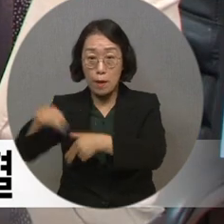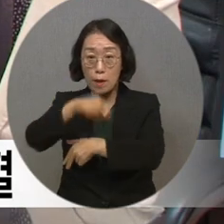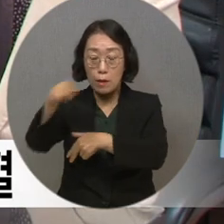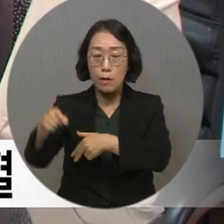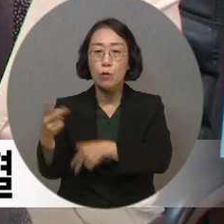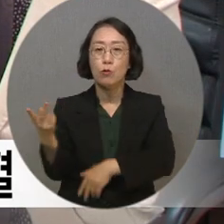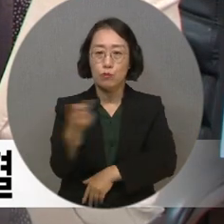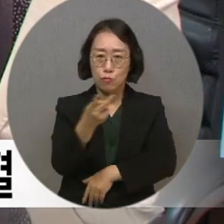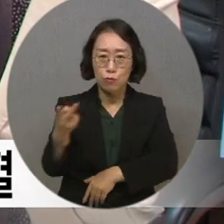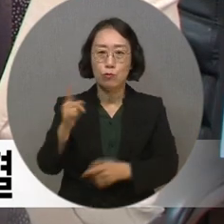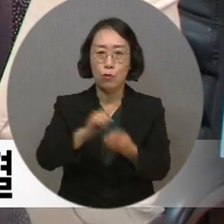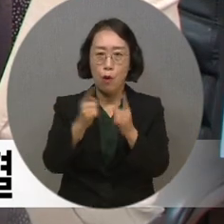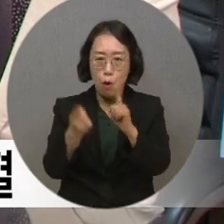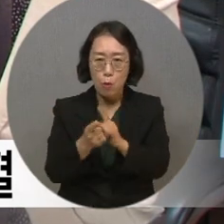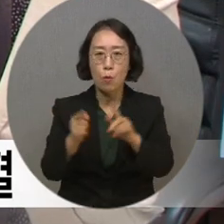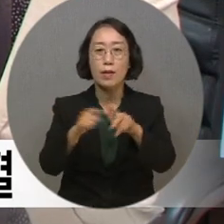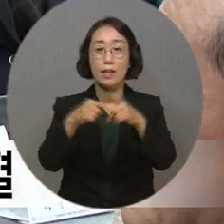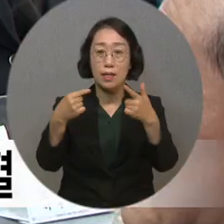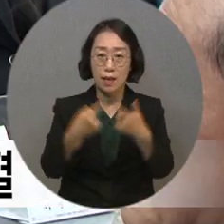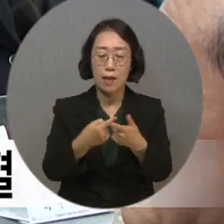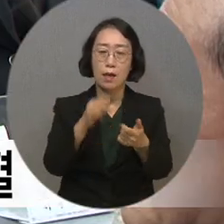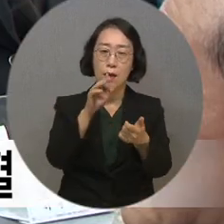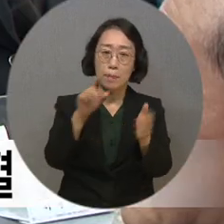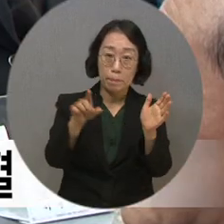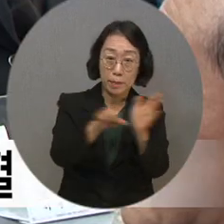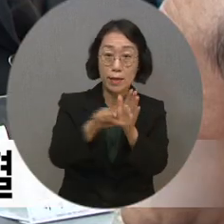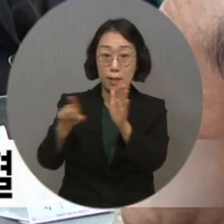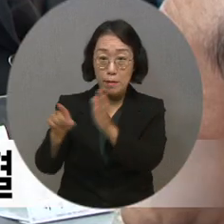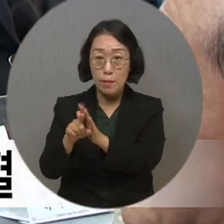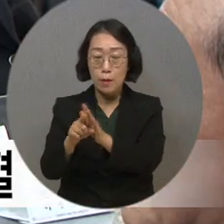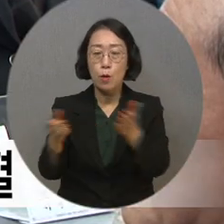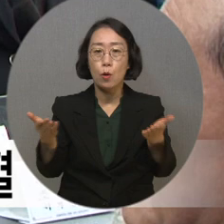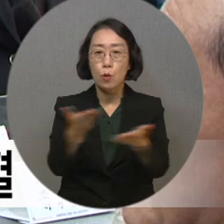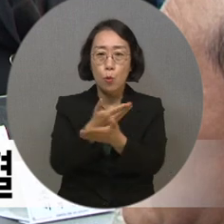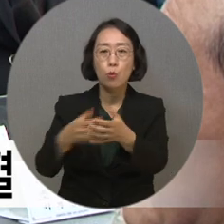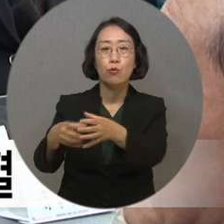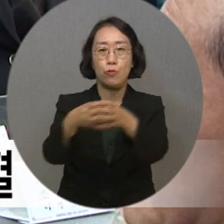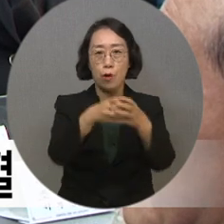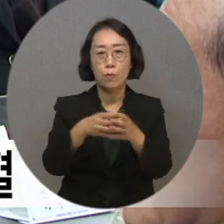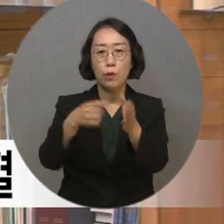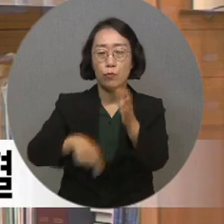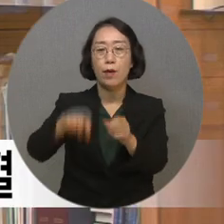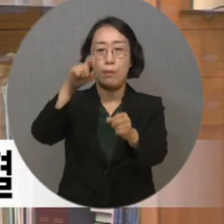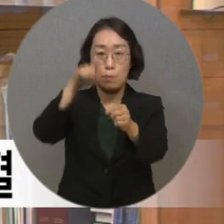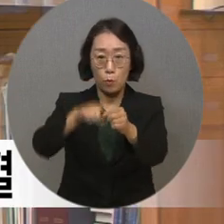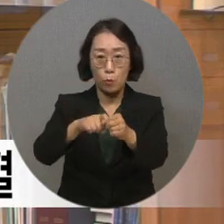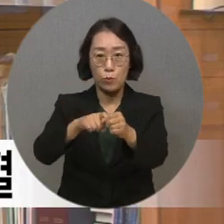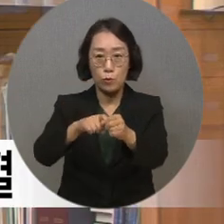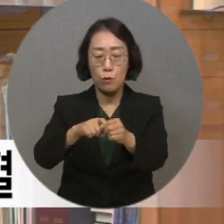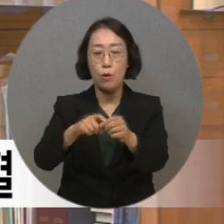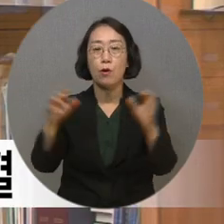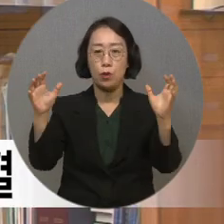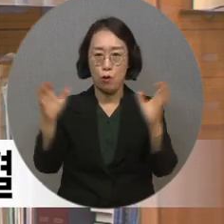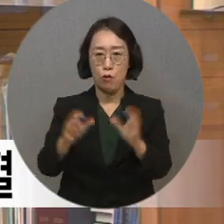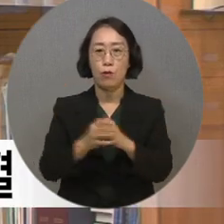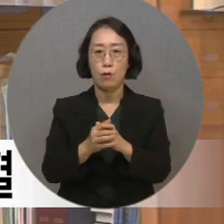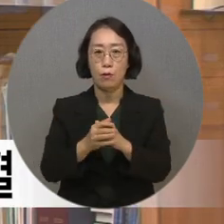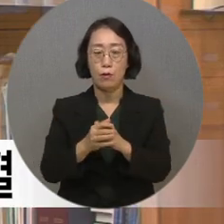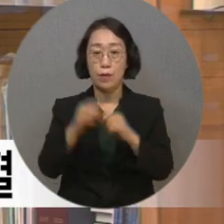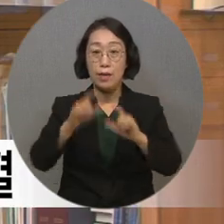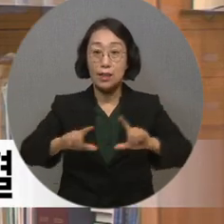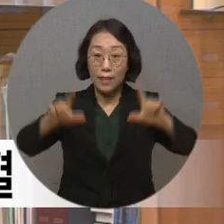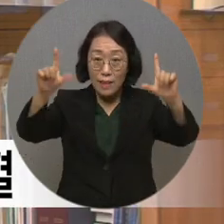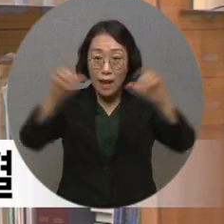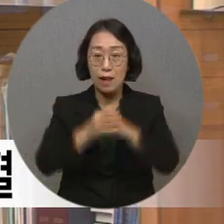구간 상호 이해와 신뢰를 바탕으로 교류와 협력을 추진하기 위한 목적으로 진행되었습니다. 본 협약을